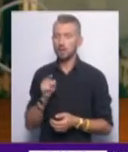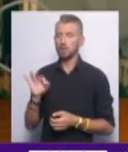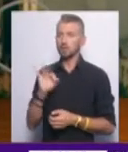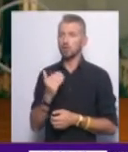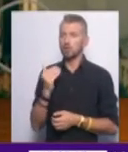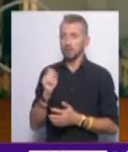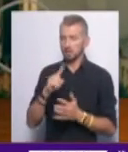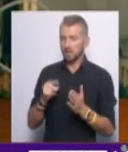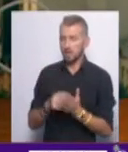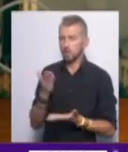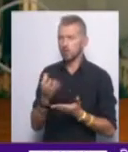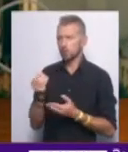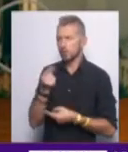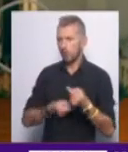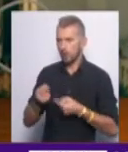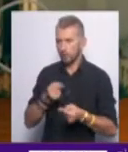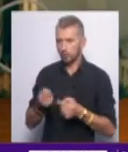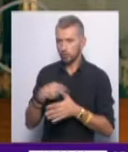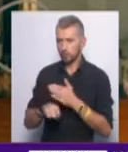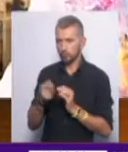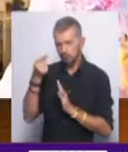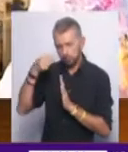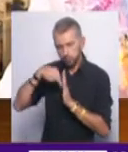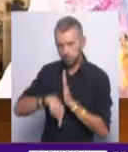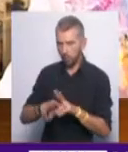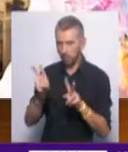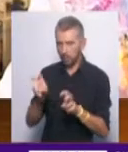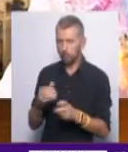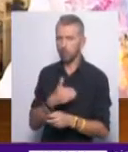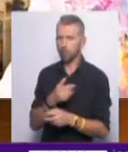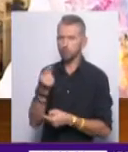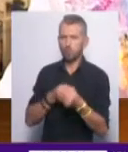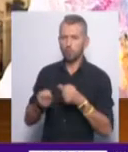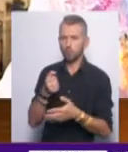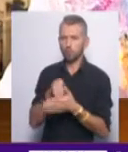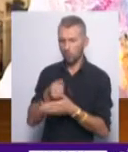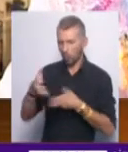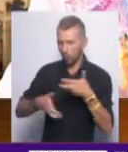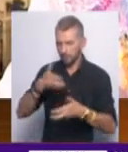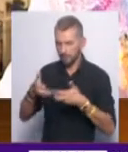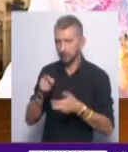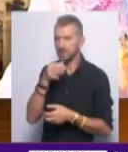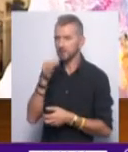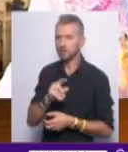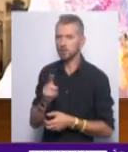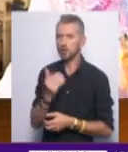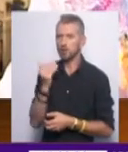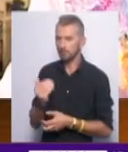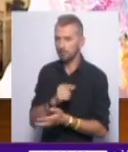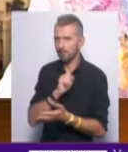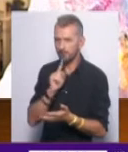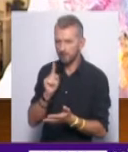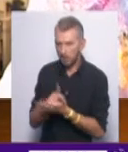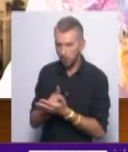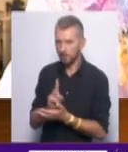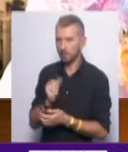питання, можливо, ми ще повернемося, тому що глибша насправді тема. Я хочу ще раз повернутися все ж таки до розриттів. Ви зазначили, що вам вдалося